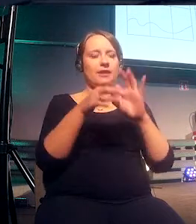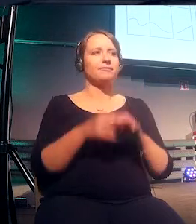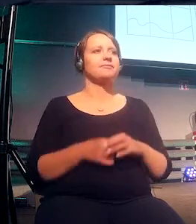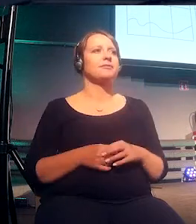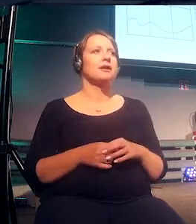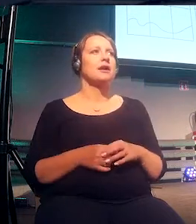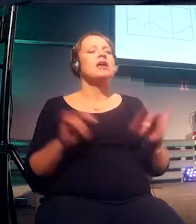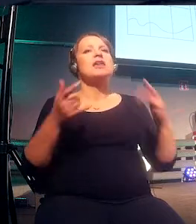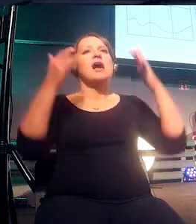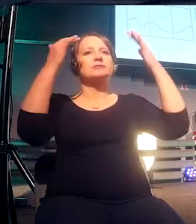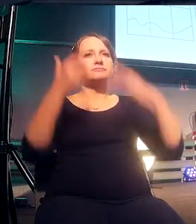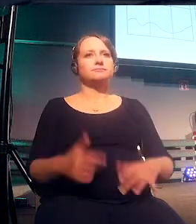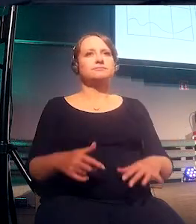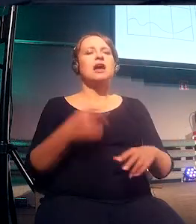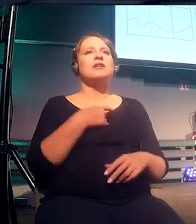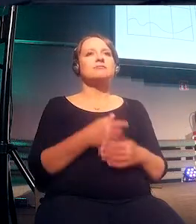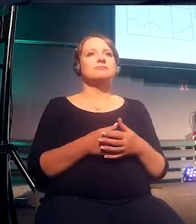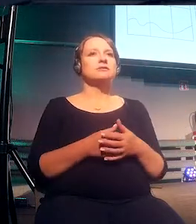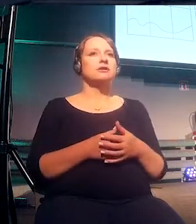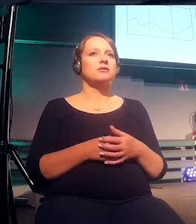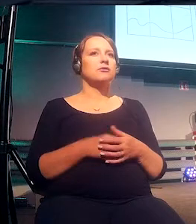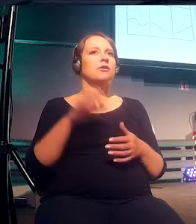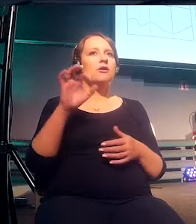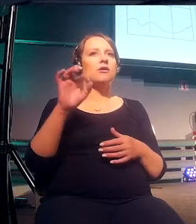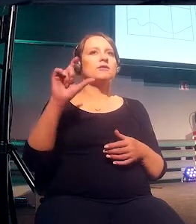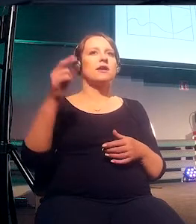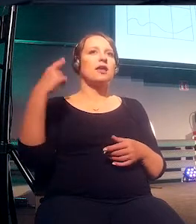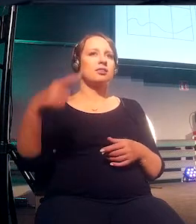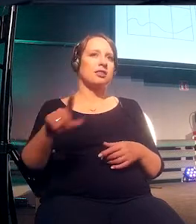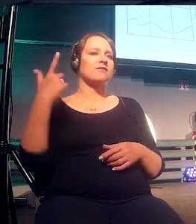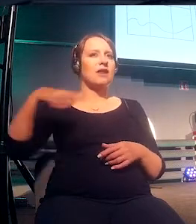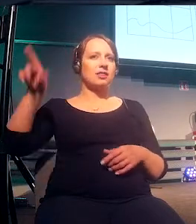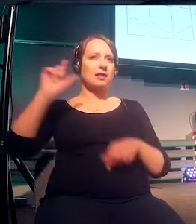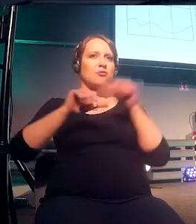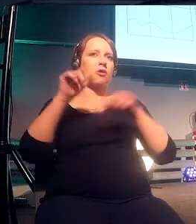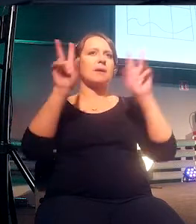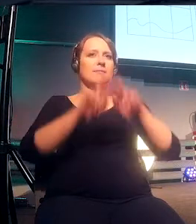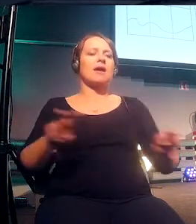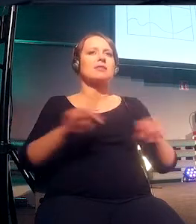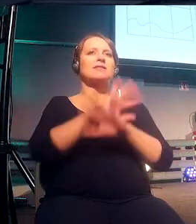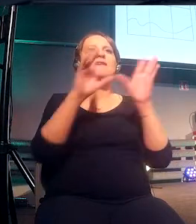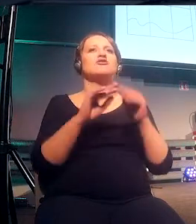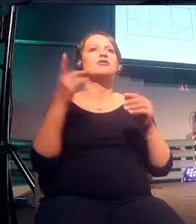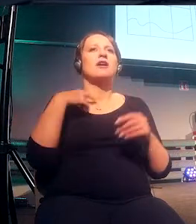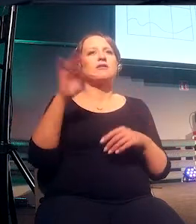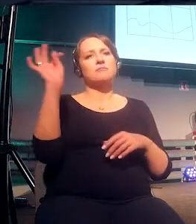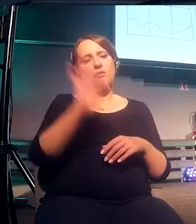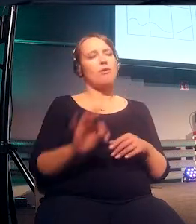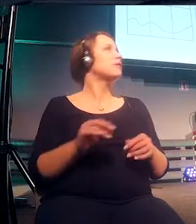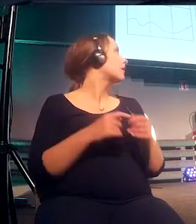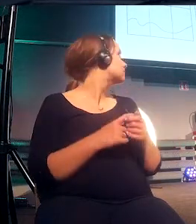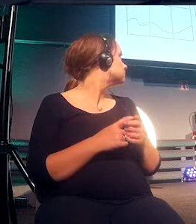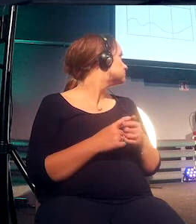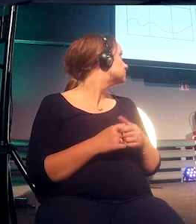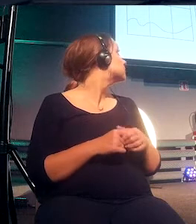według badań zrobionych przez OECD dwa lata temu, to jest, są 2% wszystkich społeczeństw zachodnich, jakby populacji